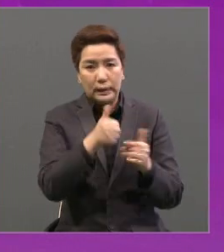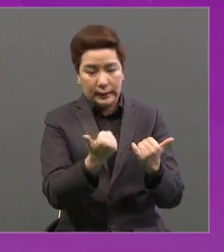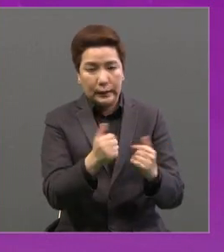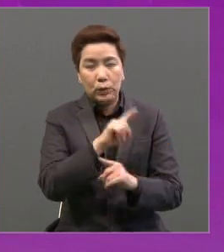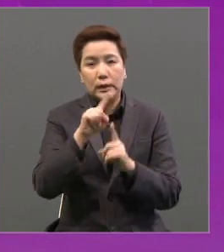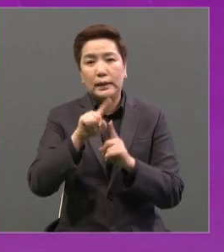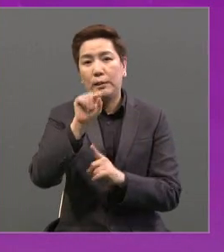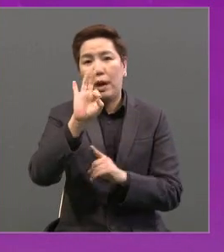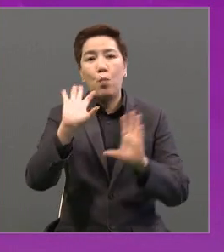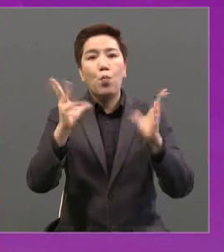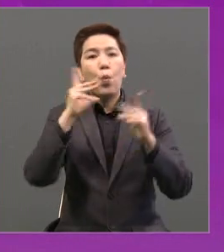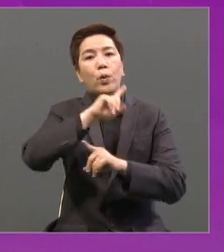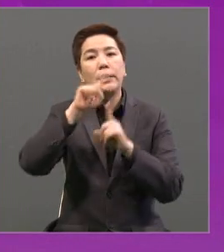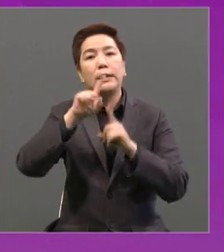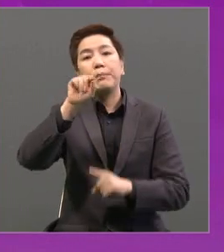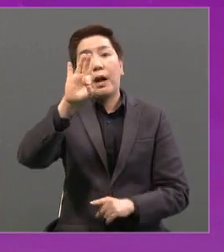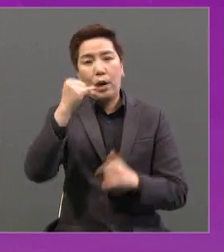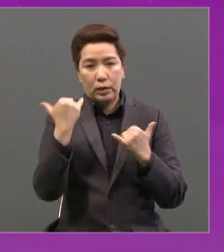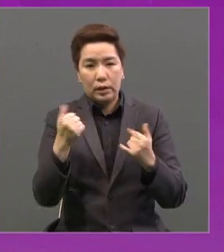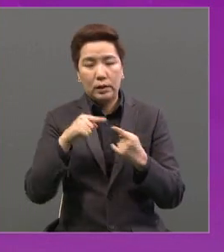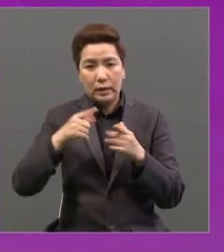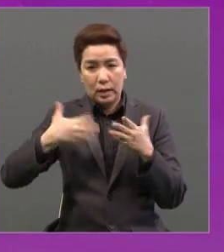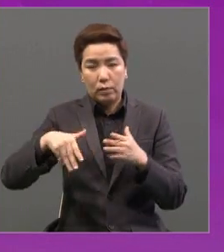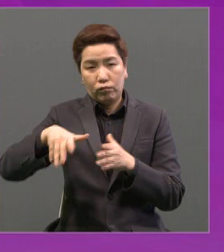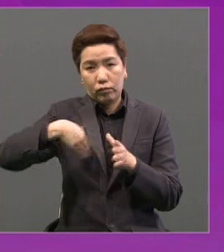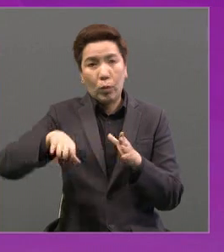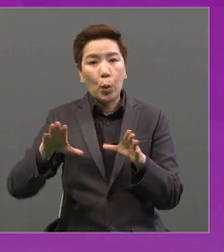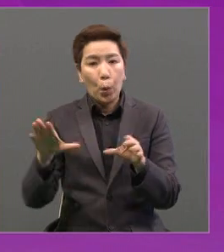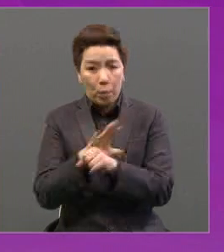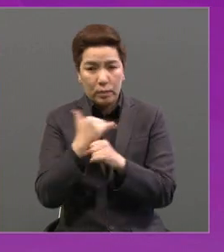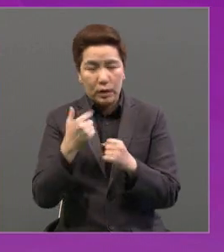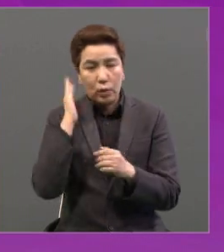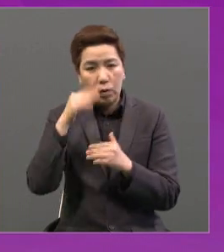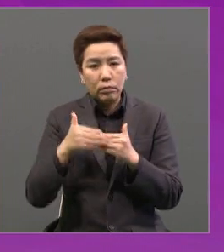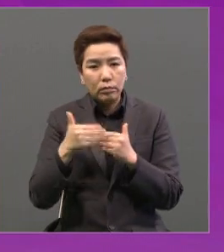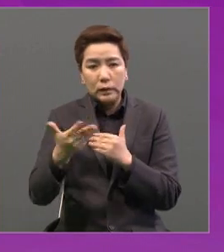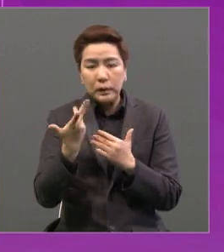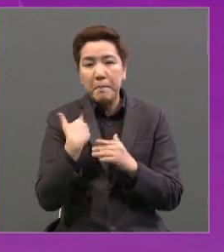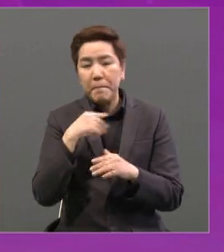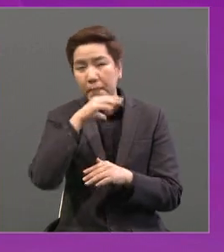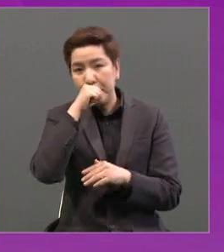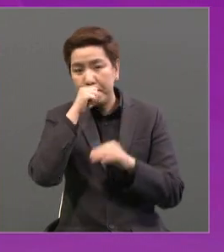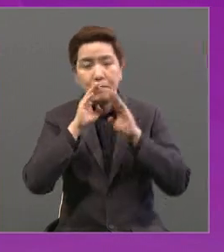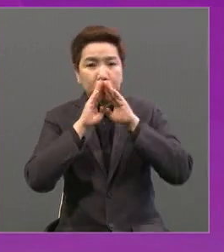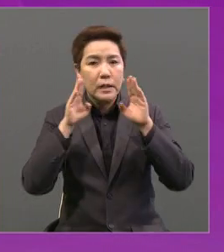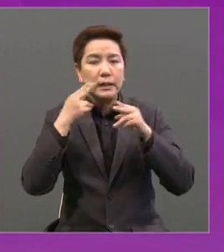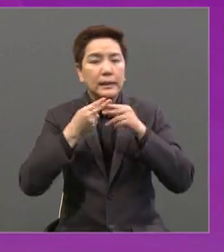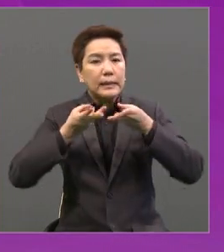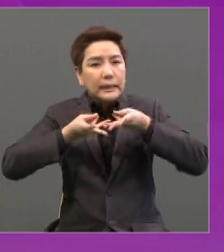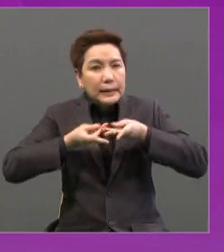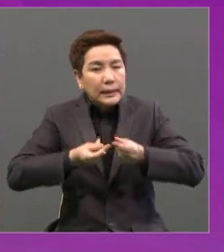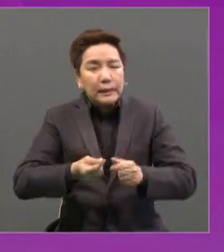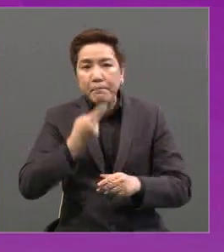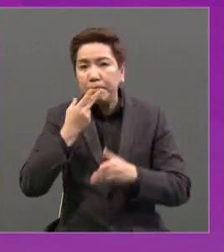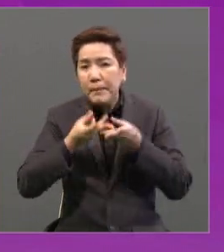29ก็คือพรุ่งนี้แล้วนะครับที่จะครบกำหนดแต่ว่ายังไม่มีการเปิดเผยเรื่องของรายละเอียด